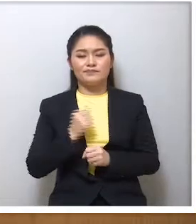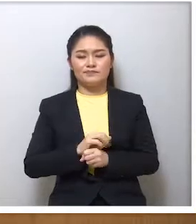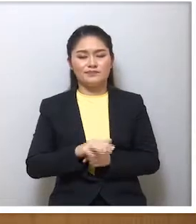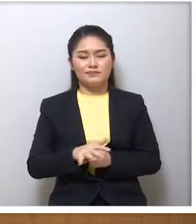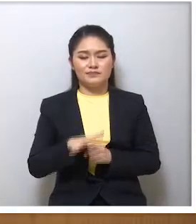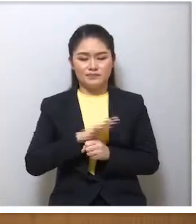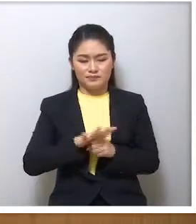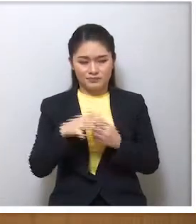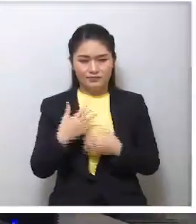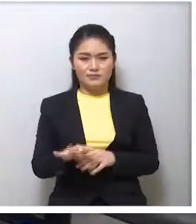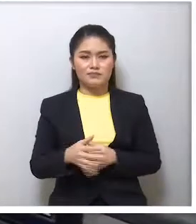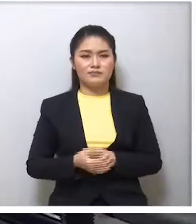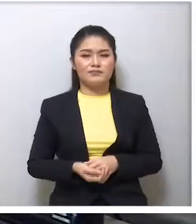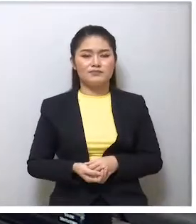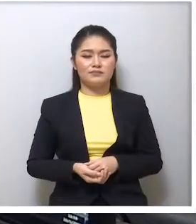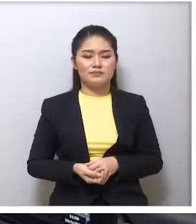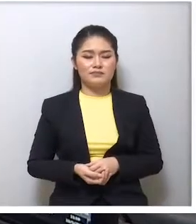อเสร็จแล้วก็กดถูก